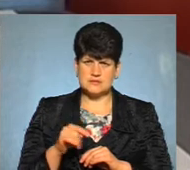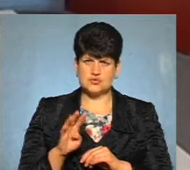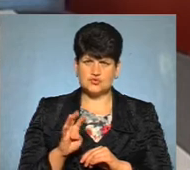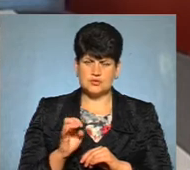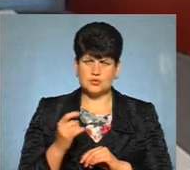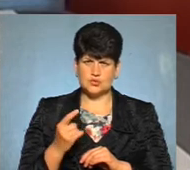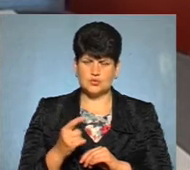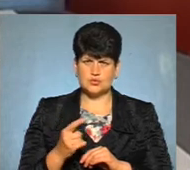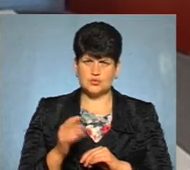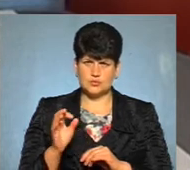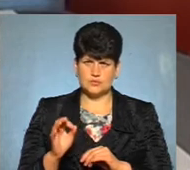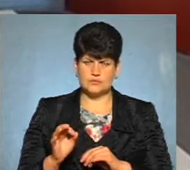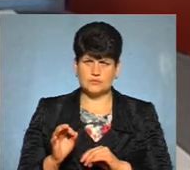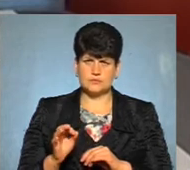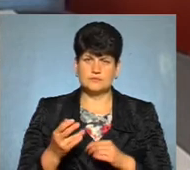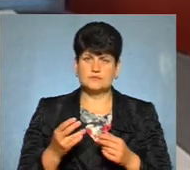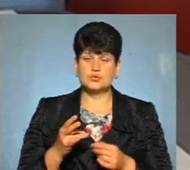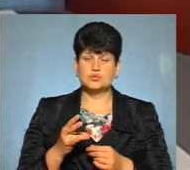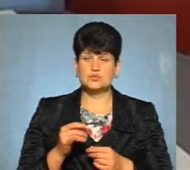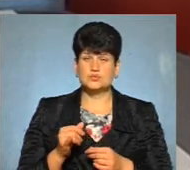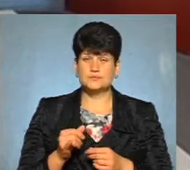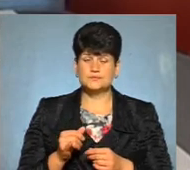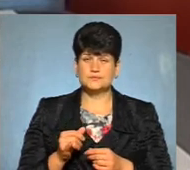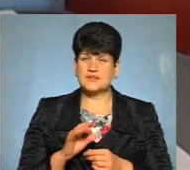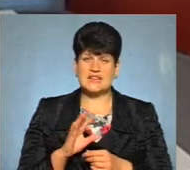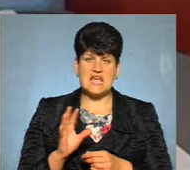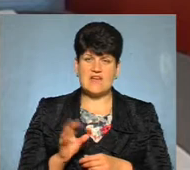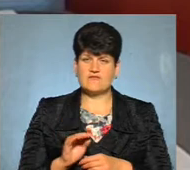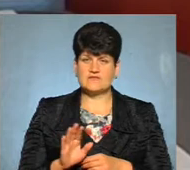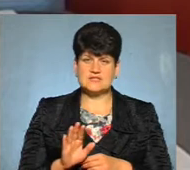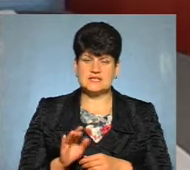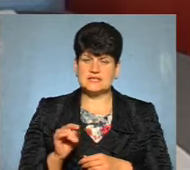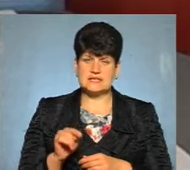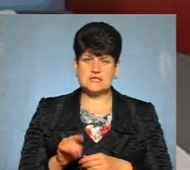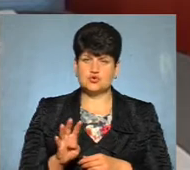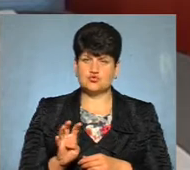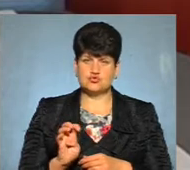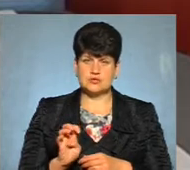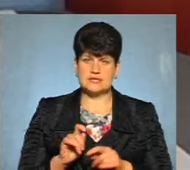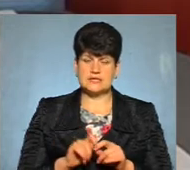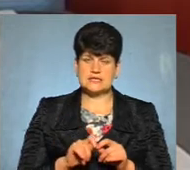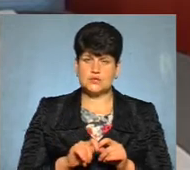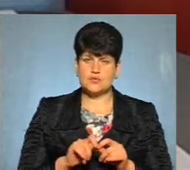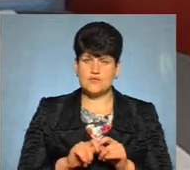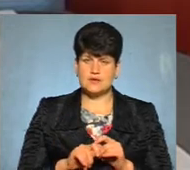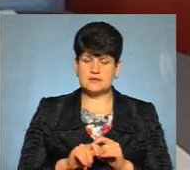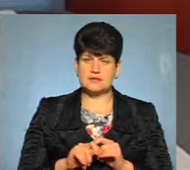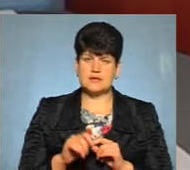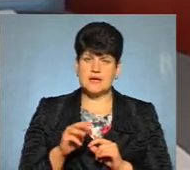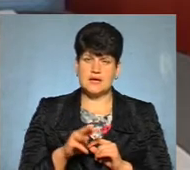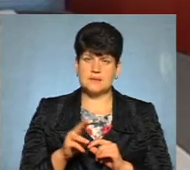1401 особи, правильно? Не всі 1400 тестувалися на